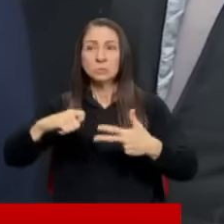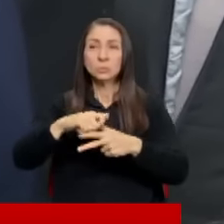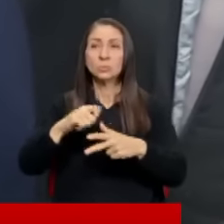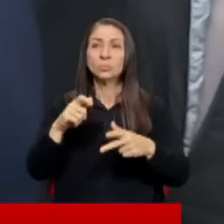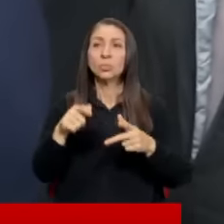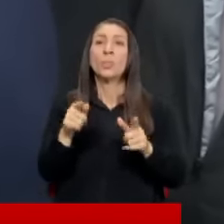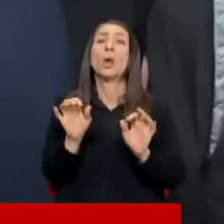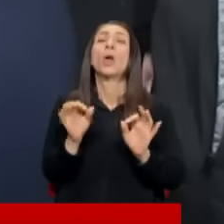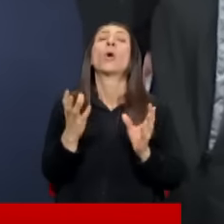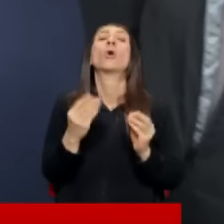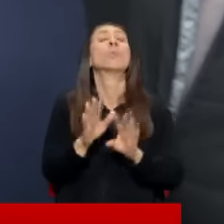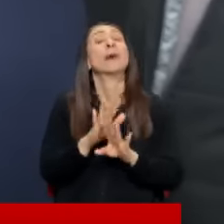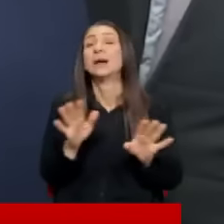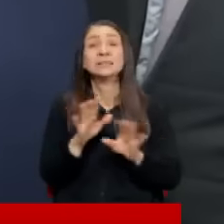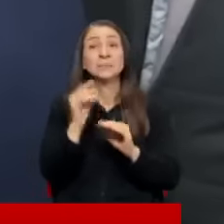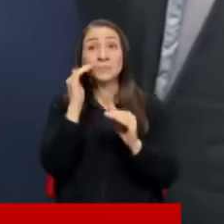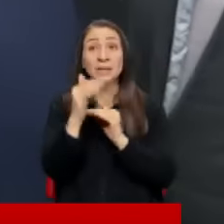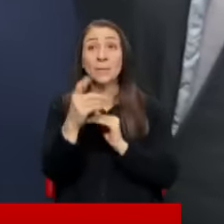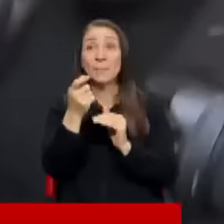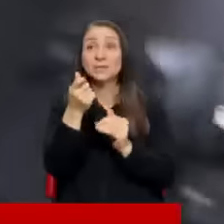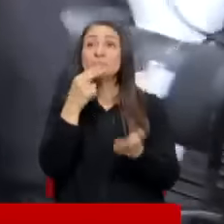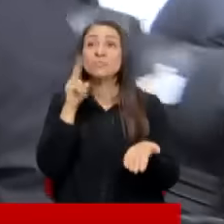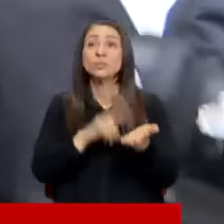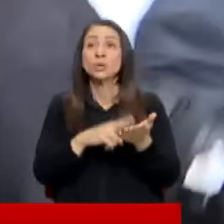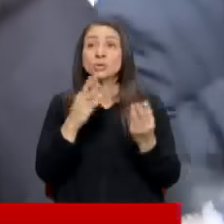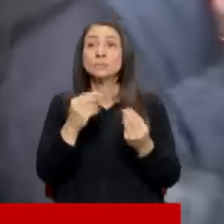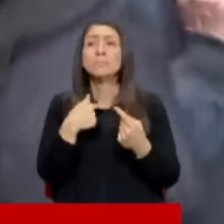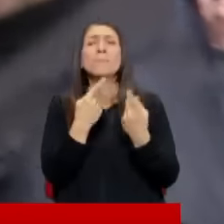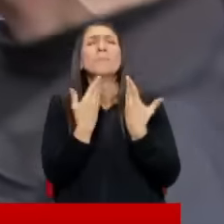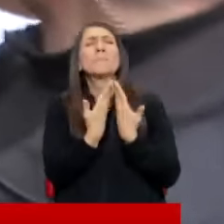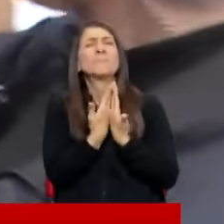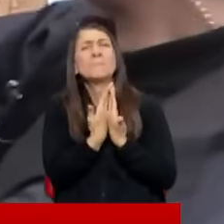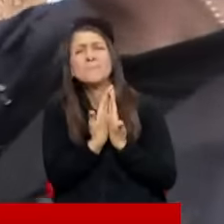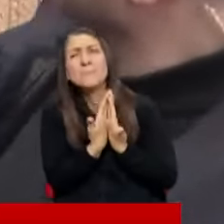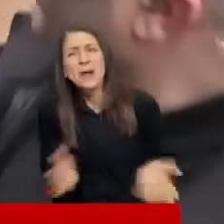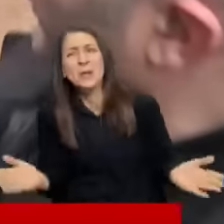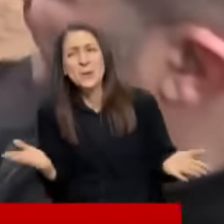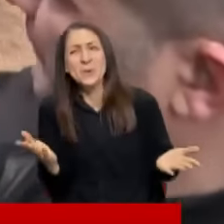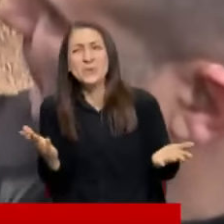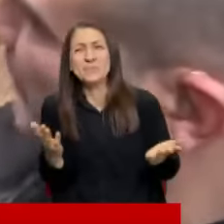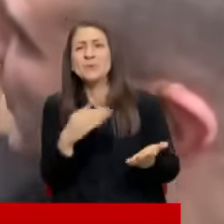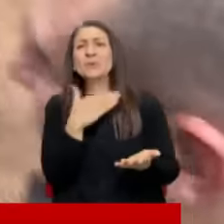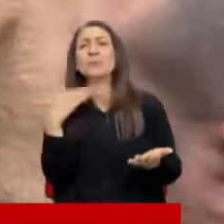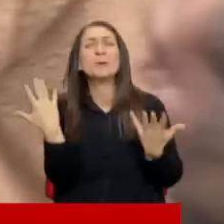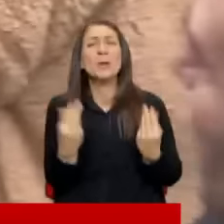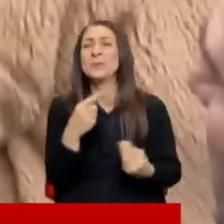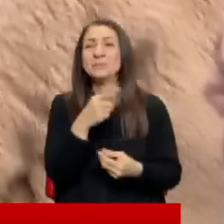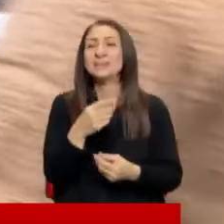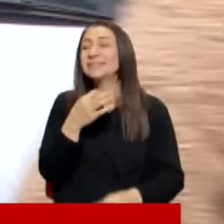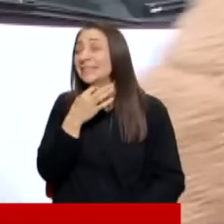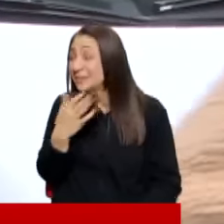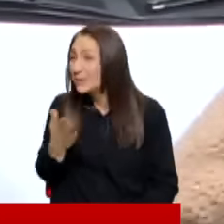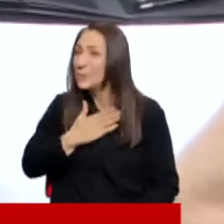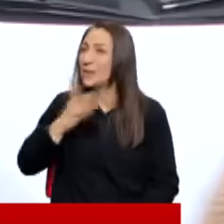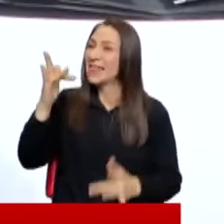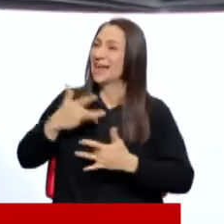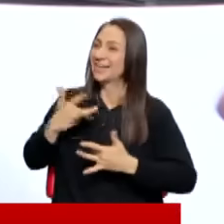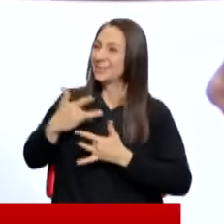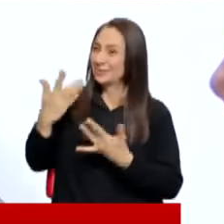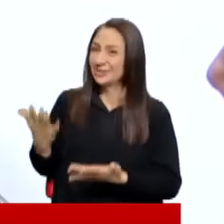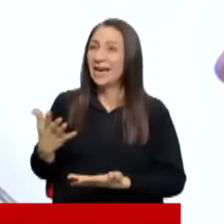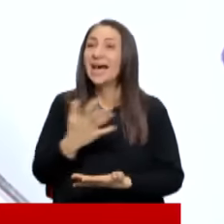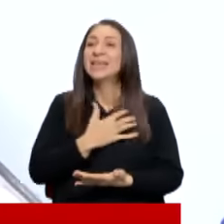bu böyle olmaz. Yani milletin parasını pul ettik. Size bayılıyorum ya. Hayatım bu bir kurban olur. Sağ ol, teşekkür, Allah razı olsun.